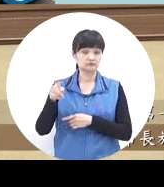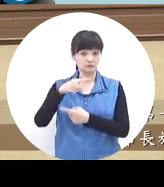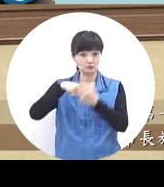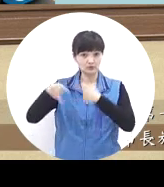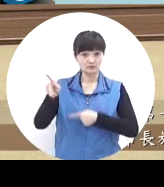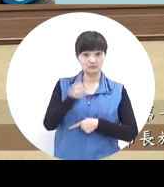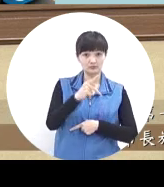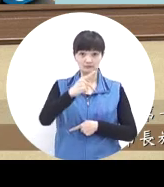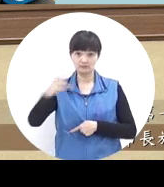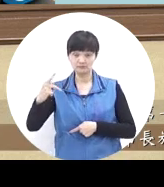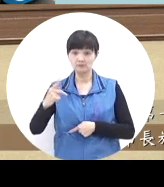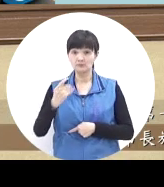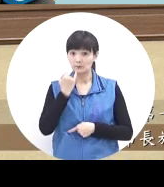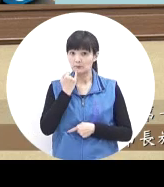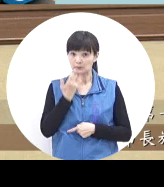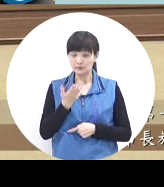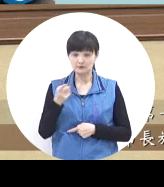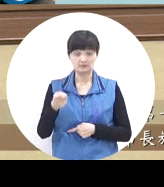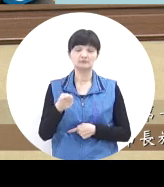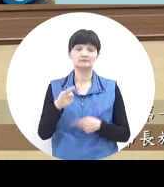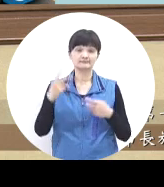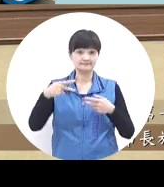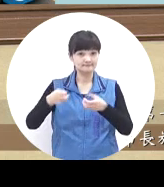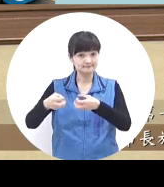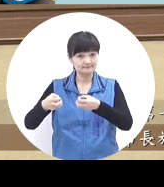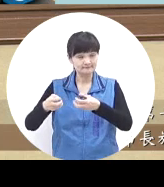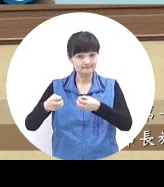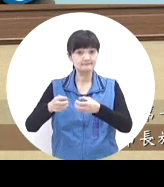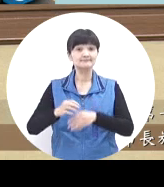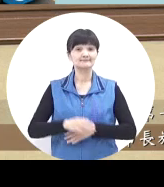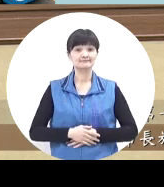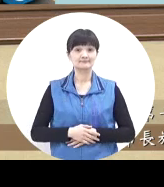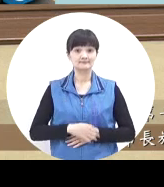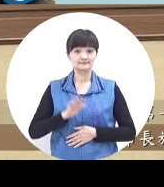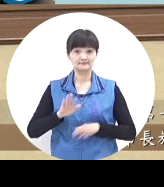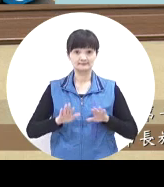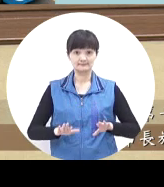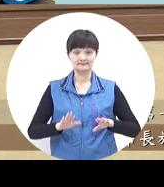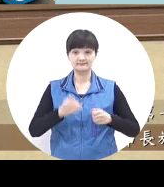合。至于我们的停车场，目前新增